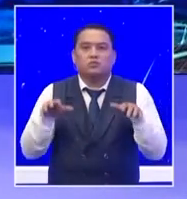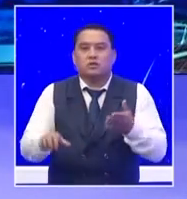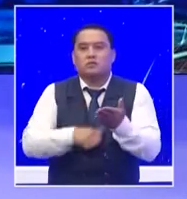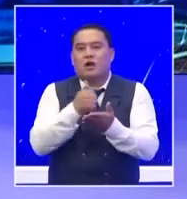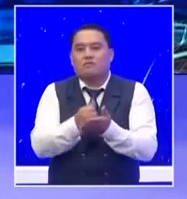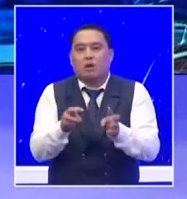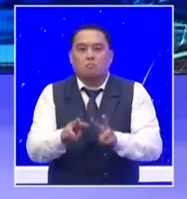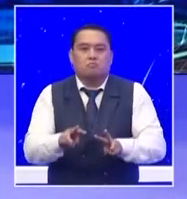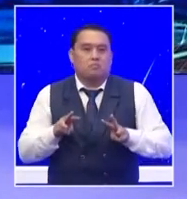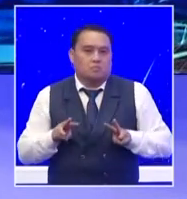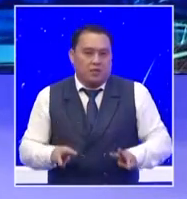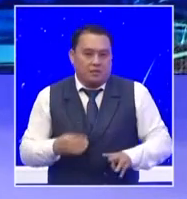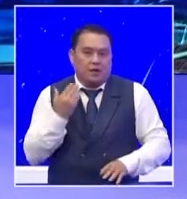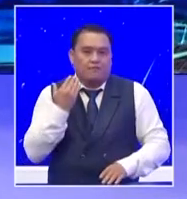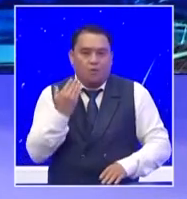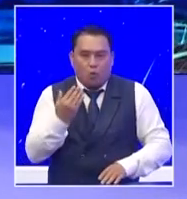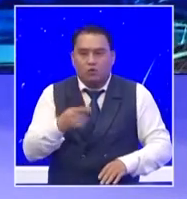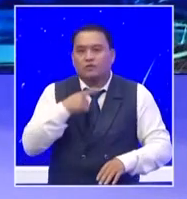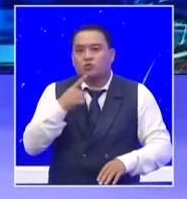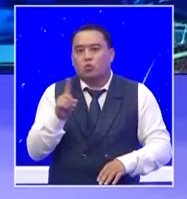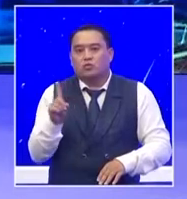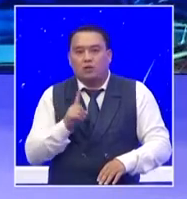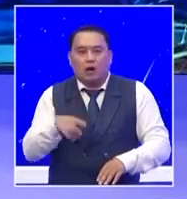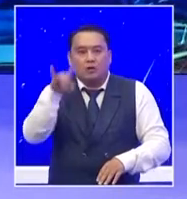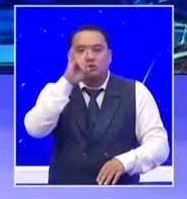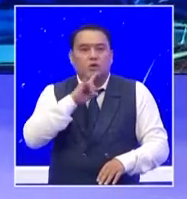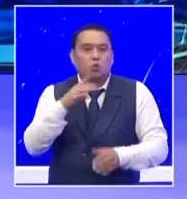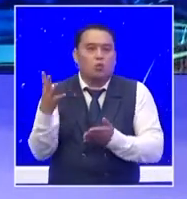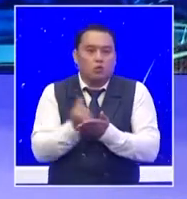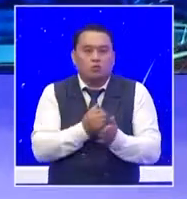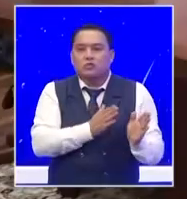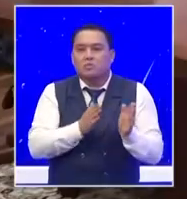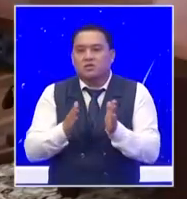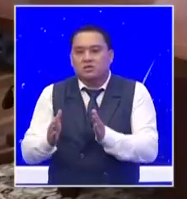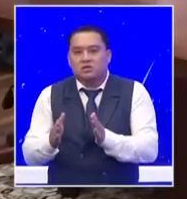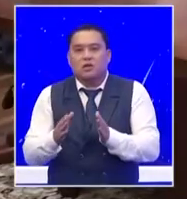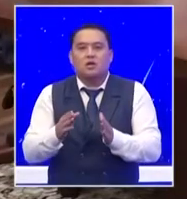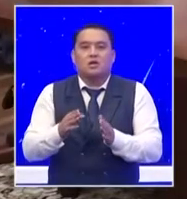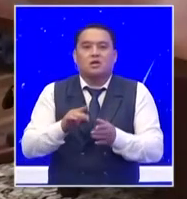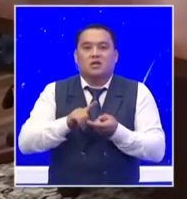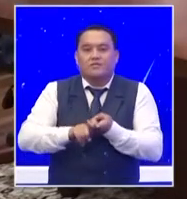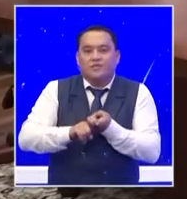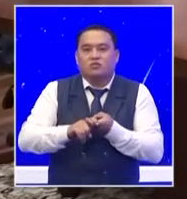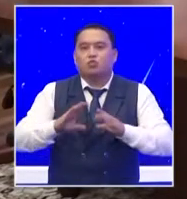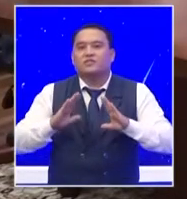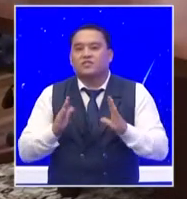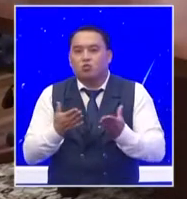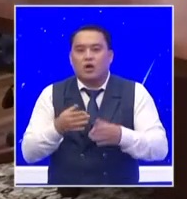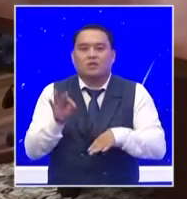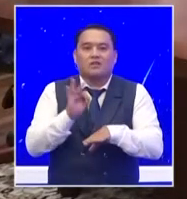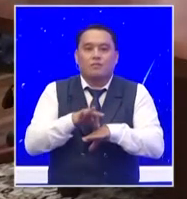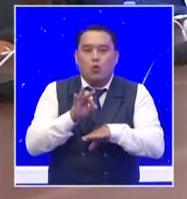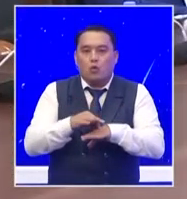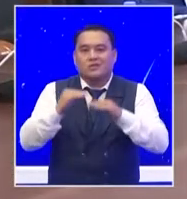председательством премьер-министра страны Аскара Мамина. Как отмечено на заседании, в Казахстане удалось стабилизировать эпидемиологическую ситуацию и